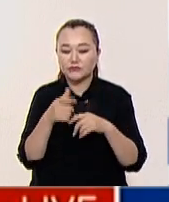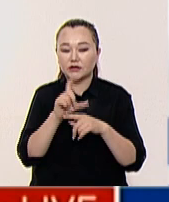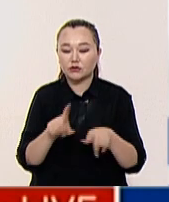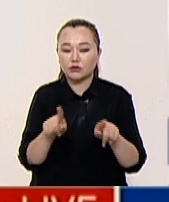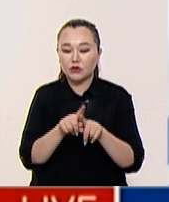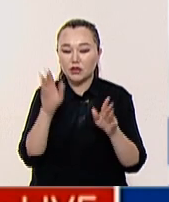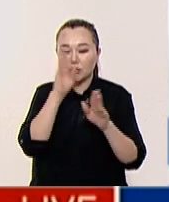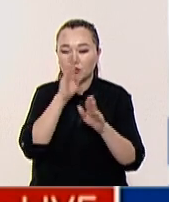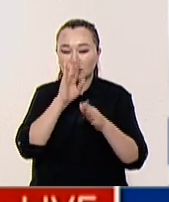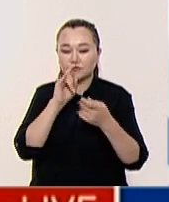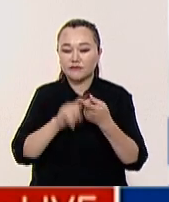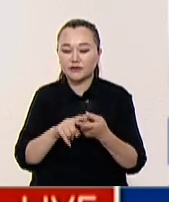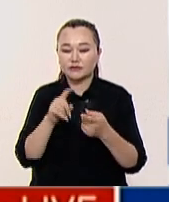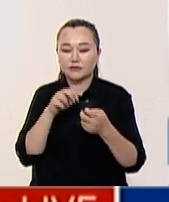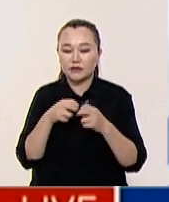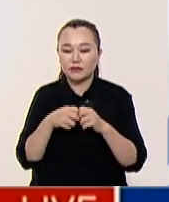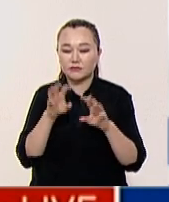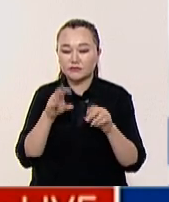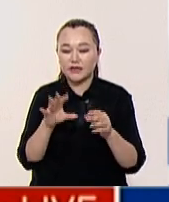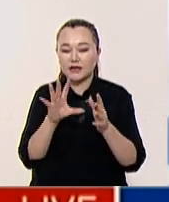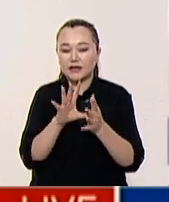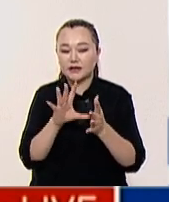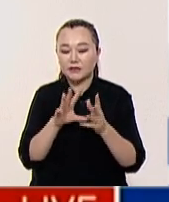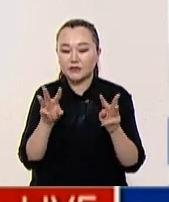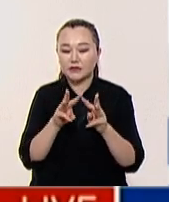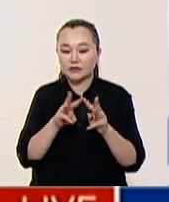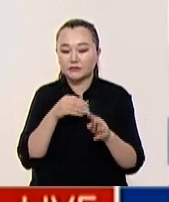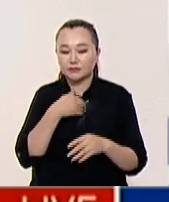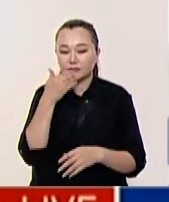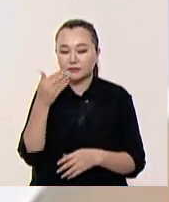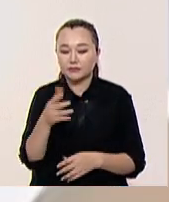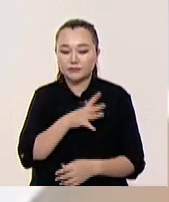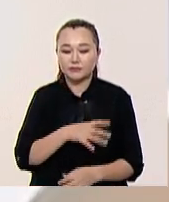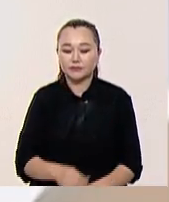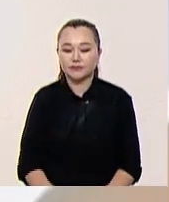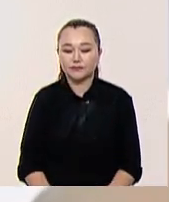секілді экологияға байланысты мәселелерді біз энергетика министрлігіне жолдадық.